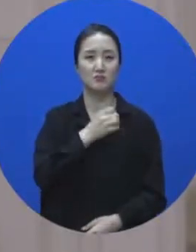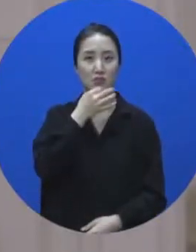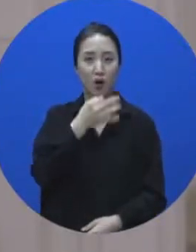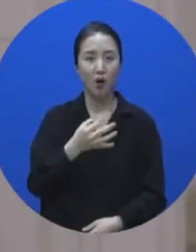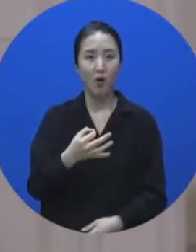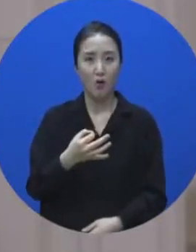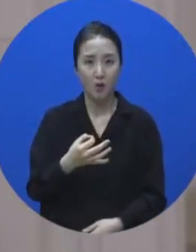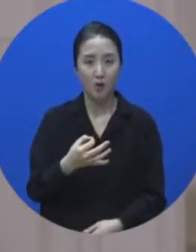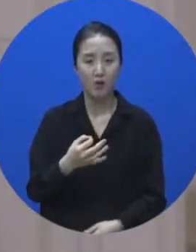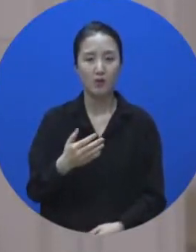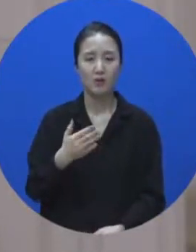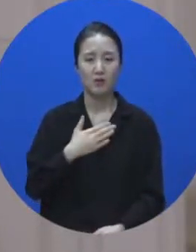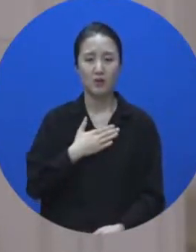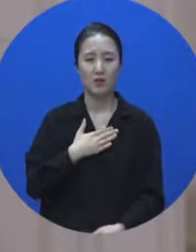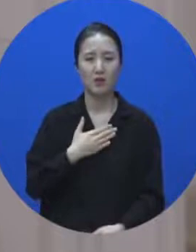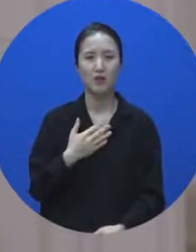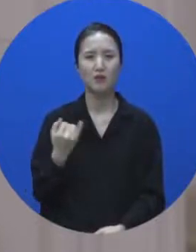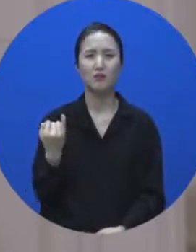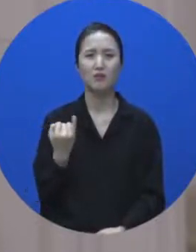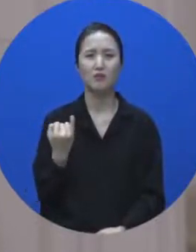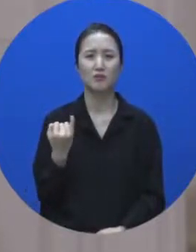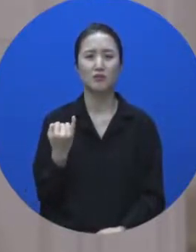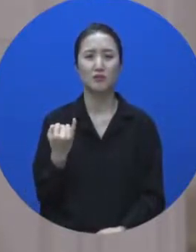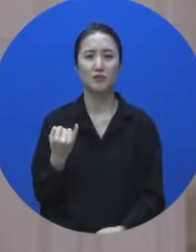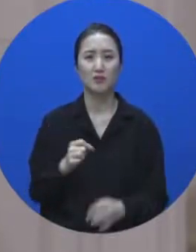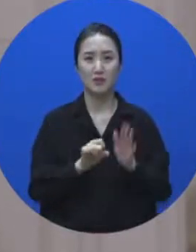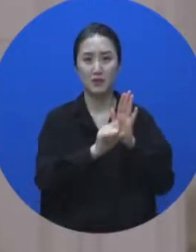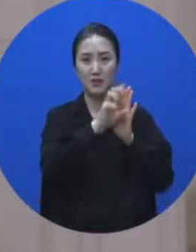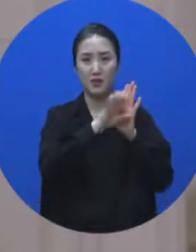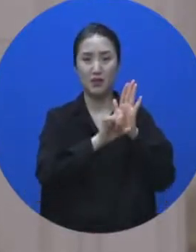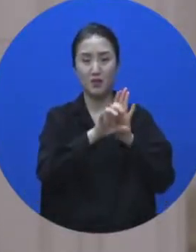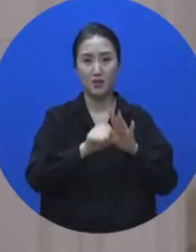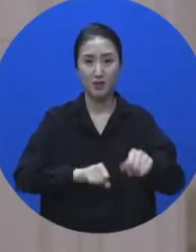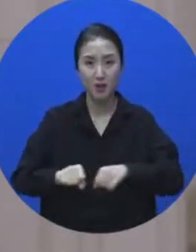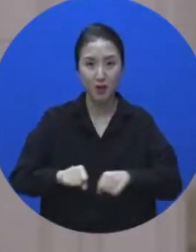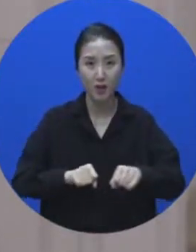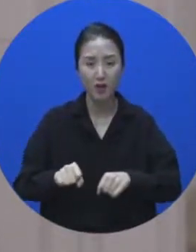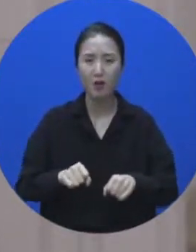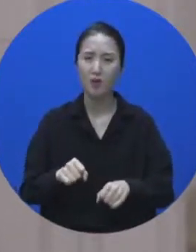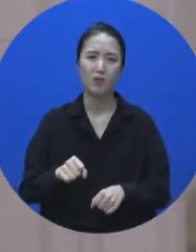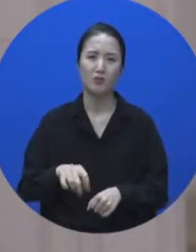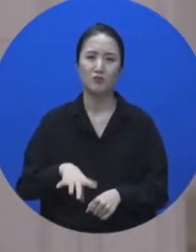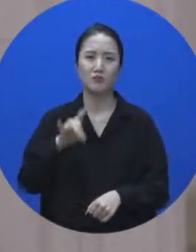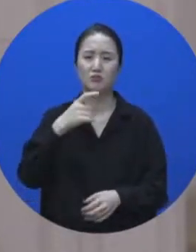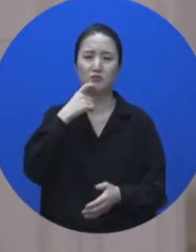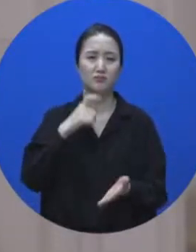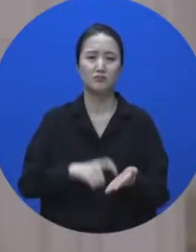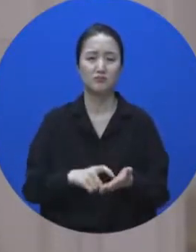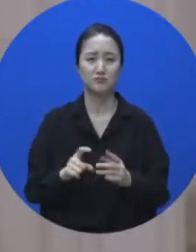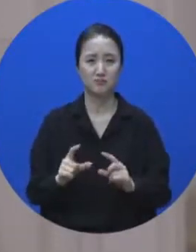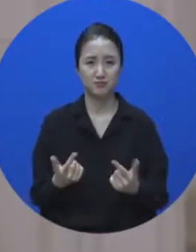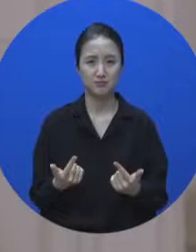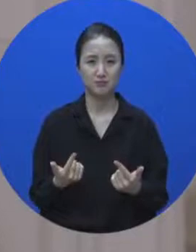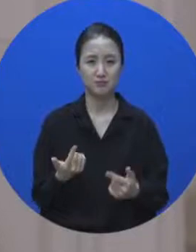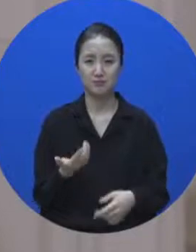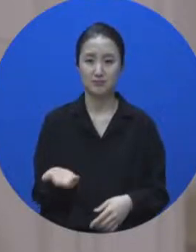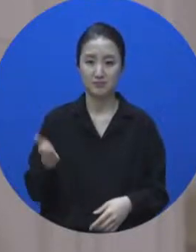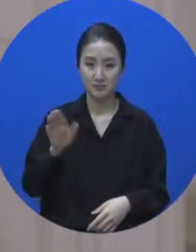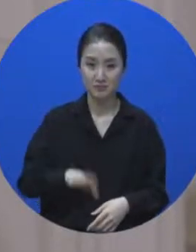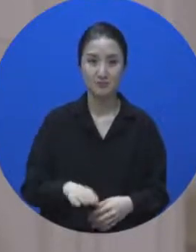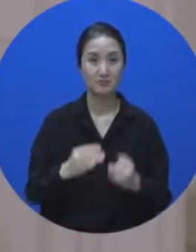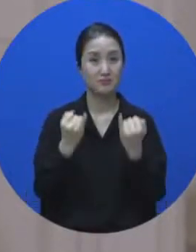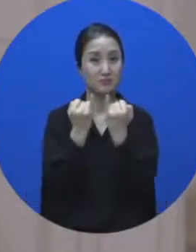처리하는 과정이 힘들었습니다. 그런데요, 여자들이 더 잘합니다. 어떻게 잘하냐면요,